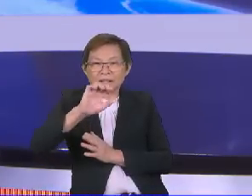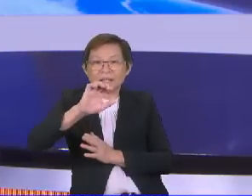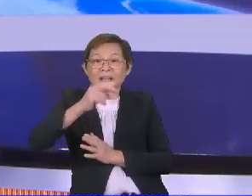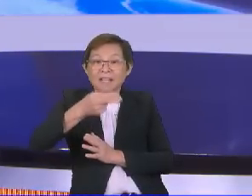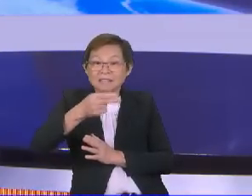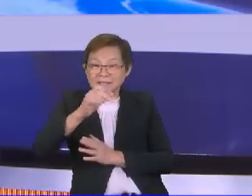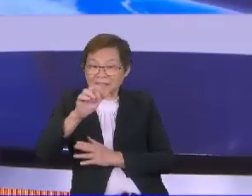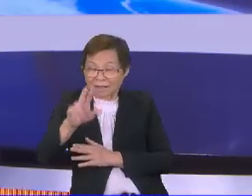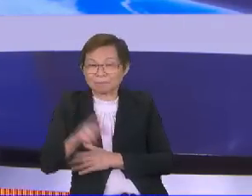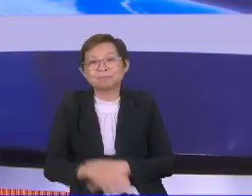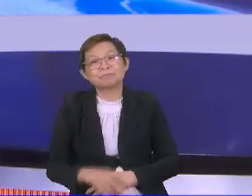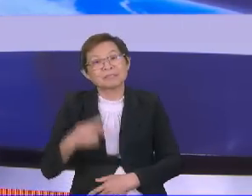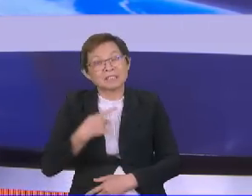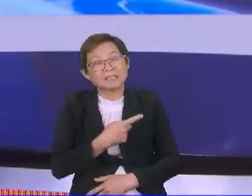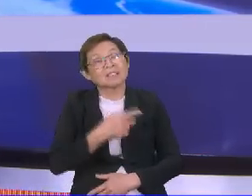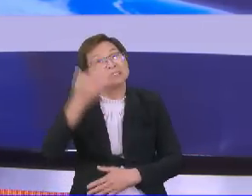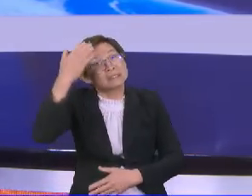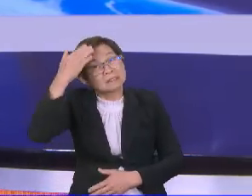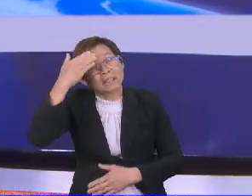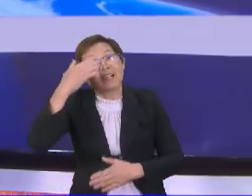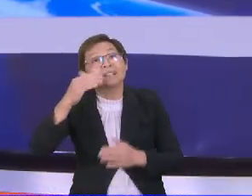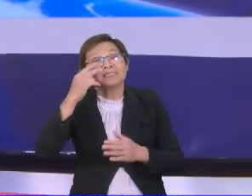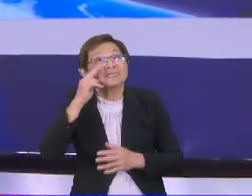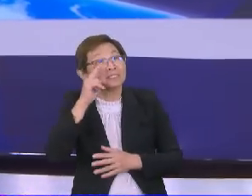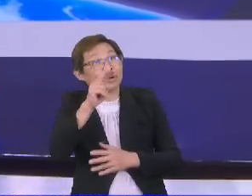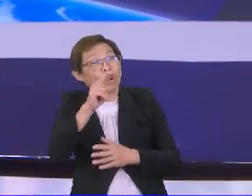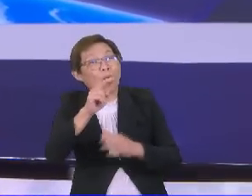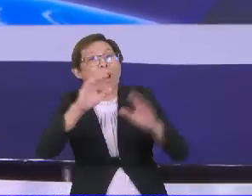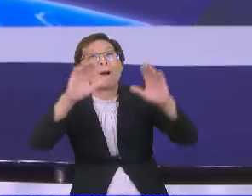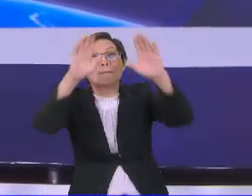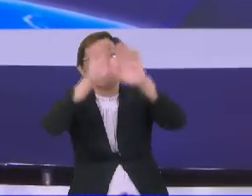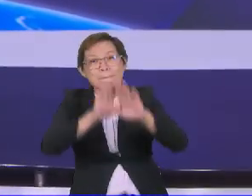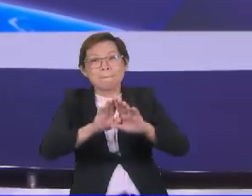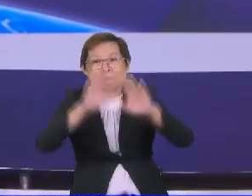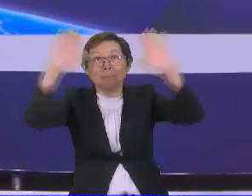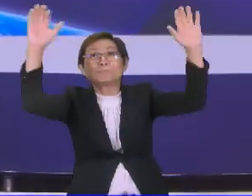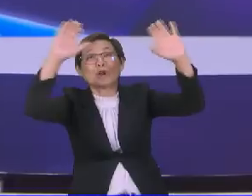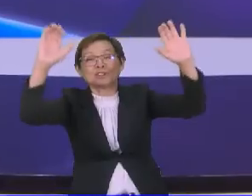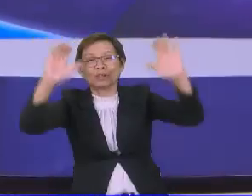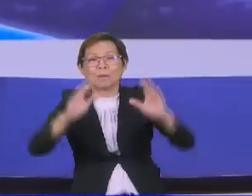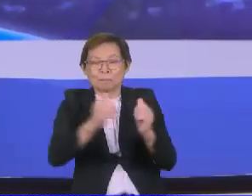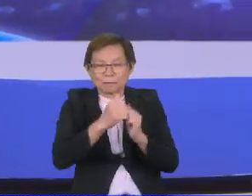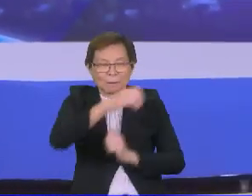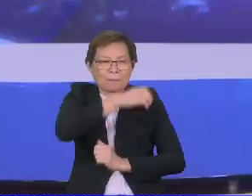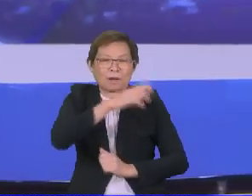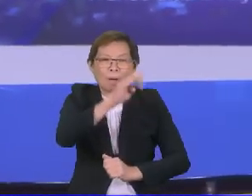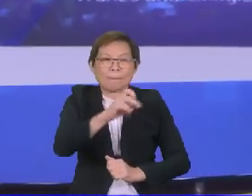seterusnya kita ikuti perkembangan cuaca semasa bersama pegawai Malaysia Muhammad napiziah